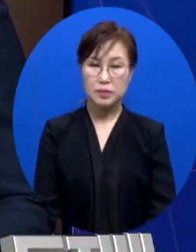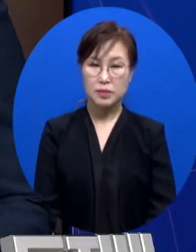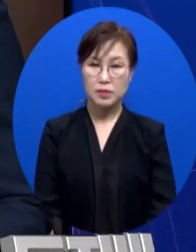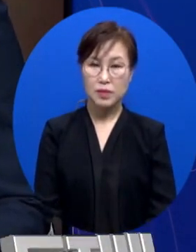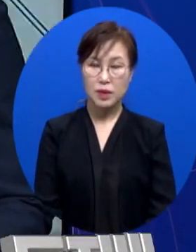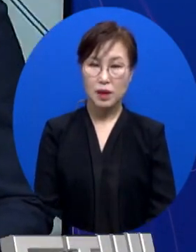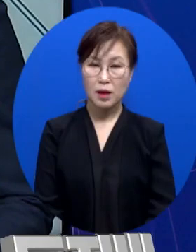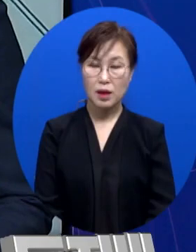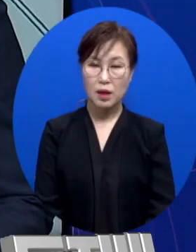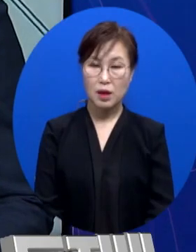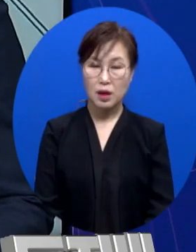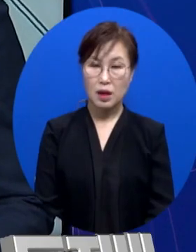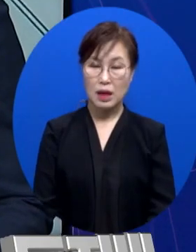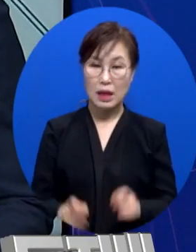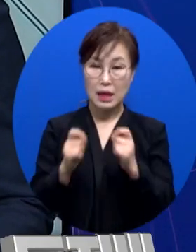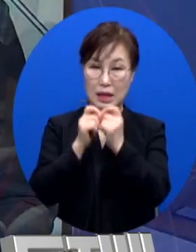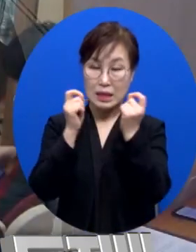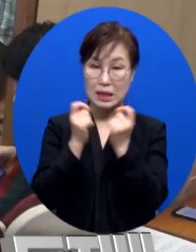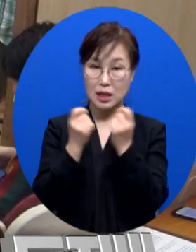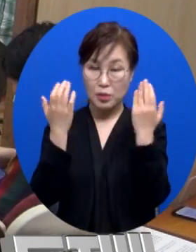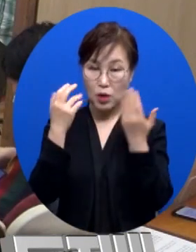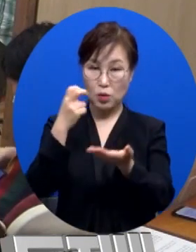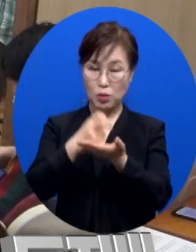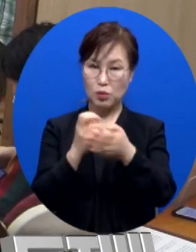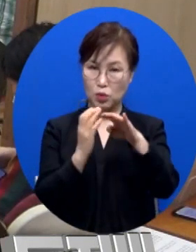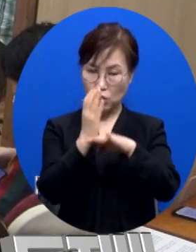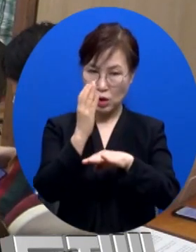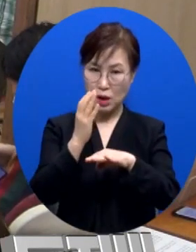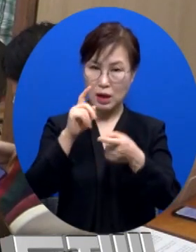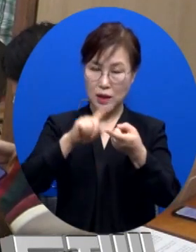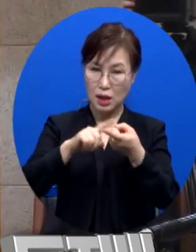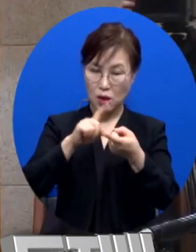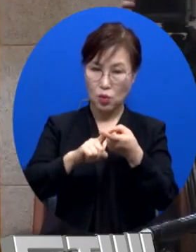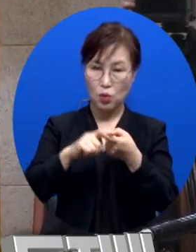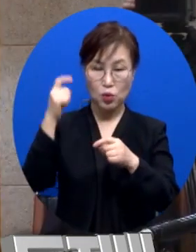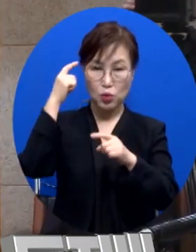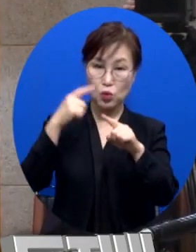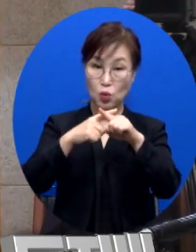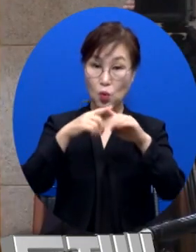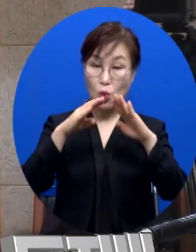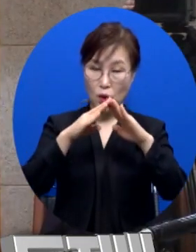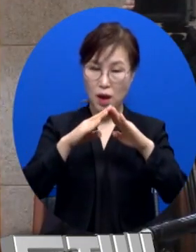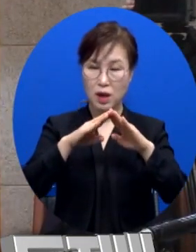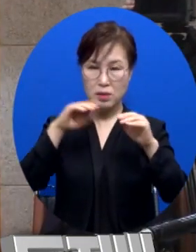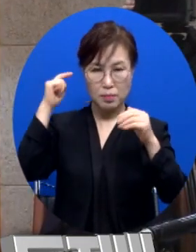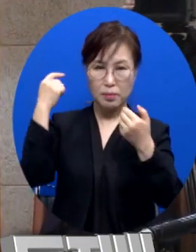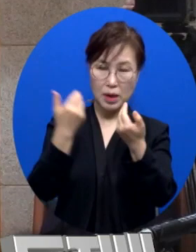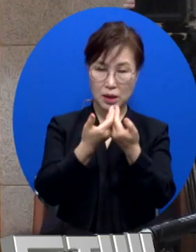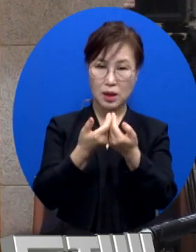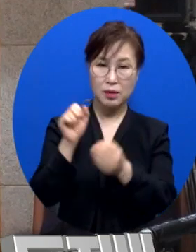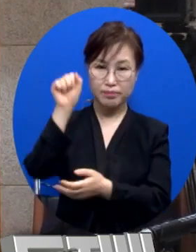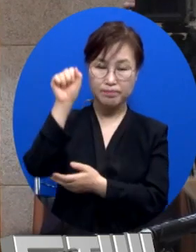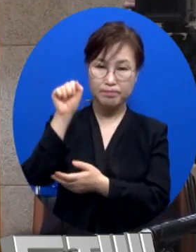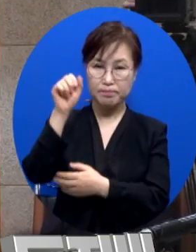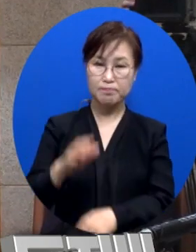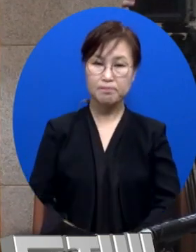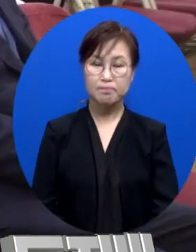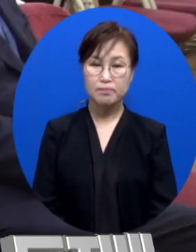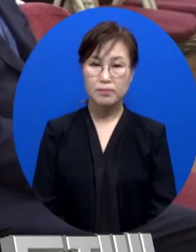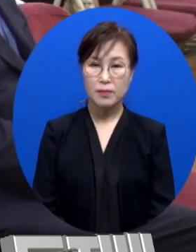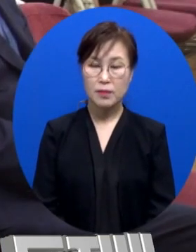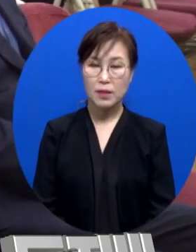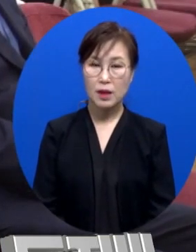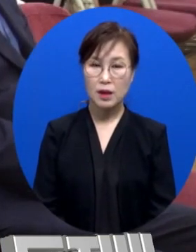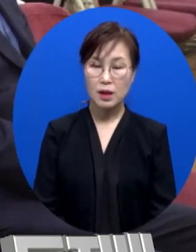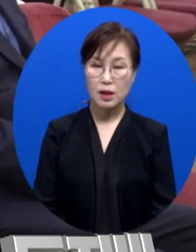최근에 통과된 사립학교법 개정안에 대해 한국교회가 반대의 목소리를 높이고 있습니다. 한교총과 한장총,